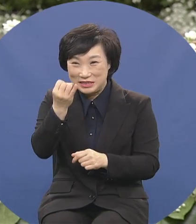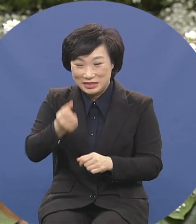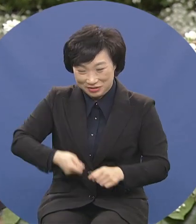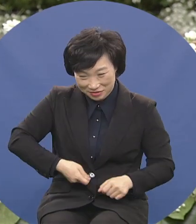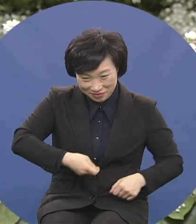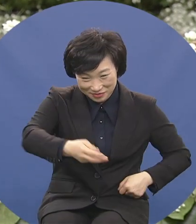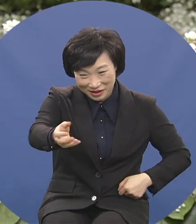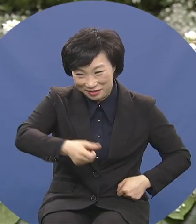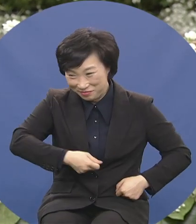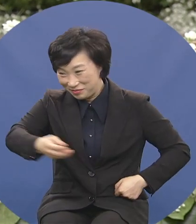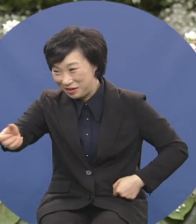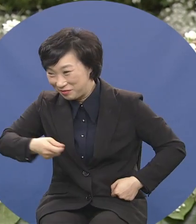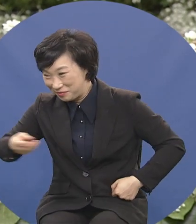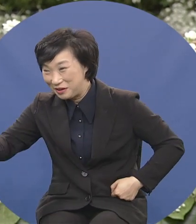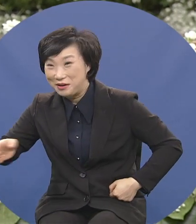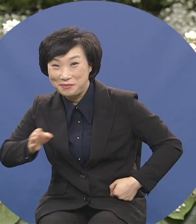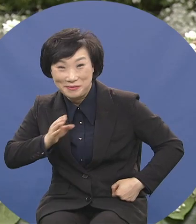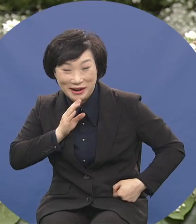정성을 다해서 심고